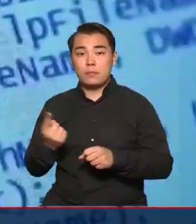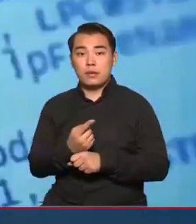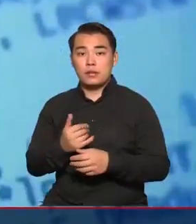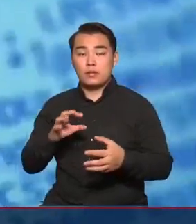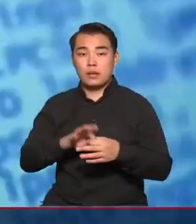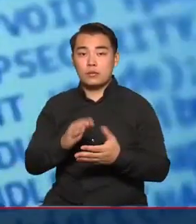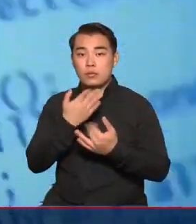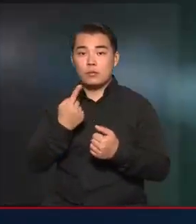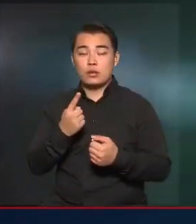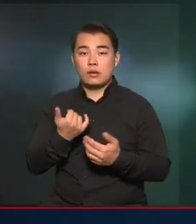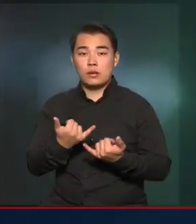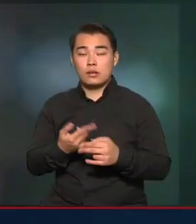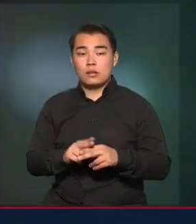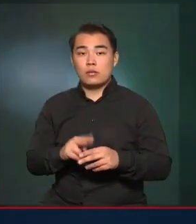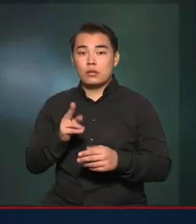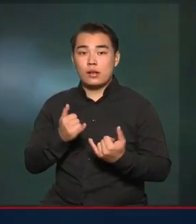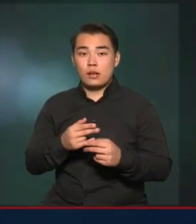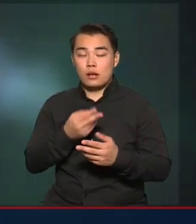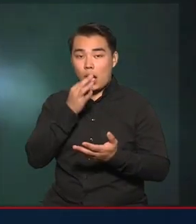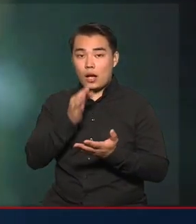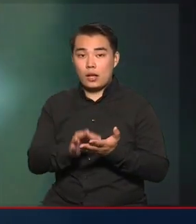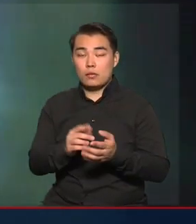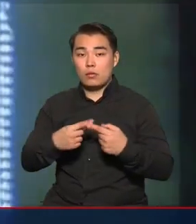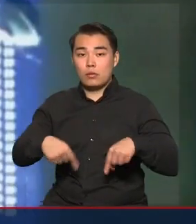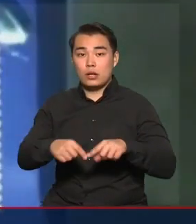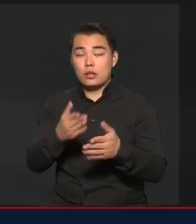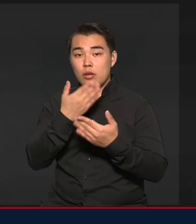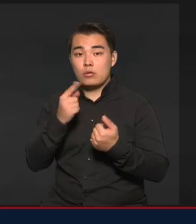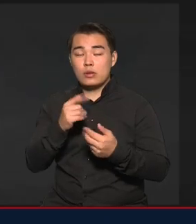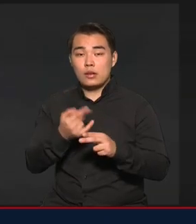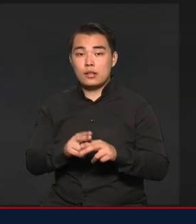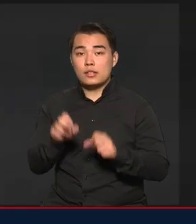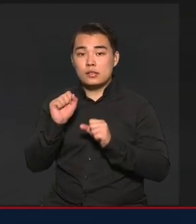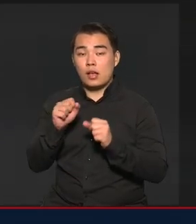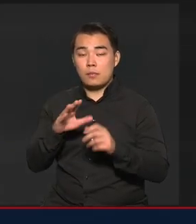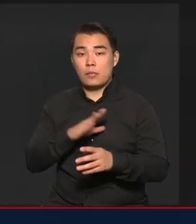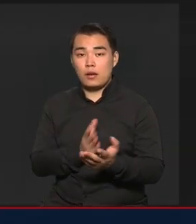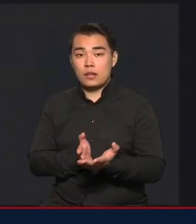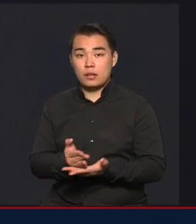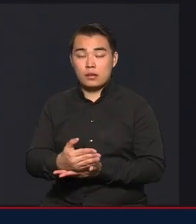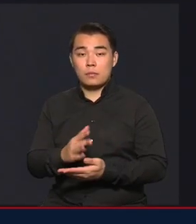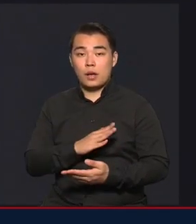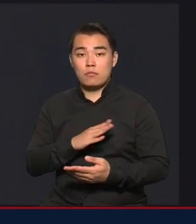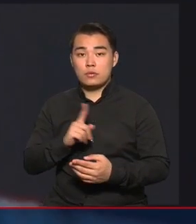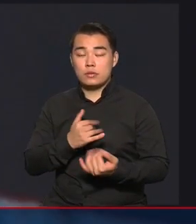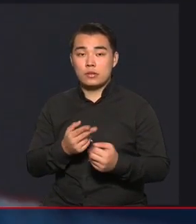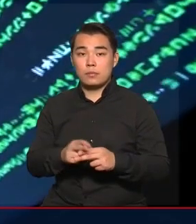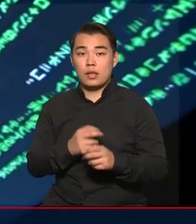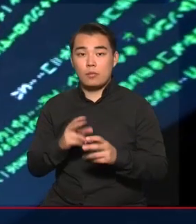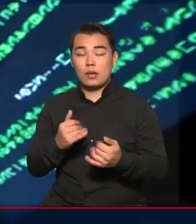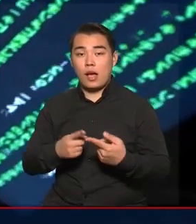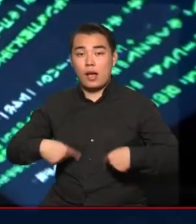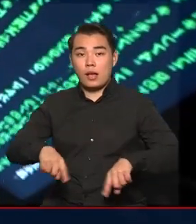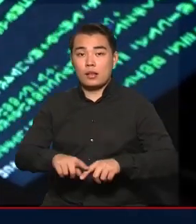отырған жоқ. Себебі онымен айналысатын жауапты орган болмағандықтан қорғану жағы да осал. Елде жеке киберқауіпсіздік